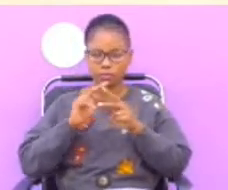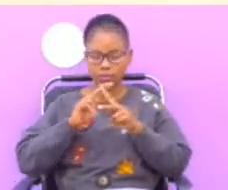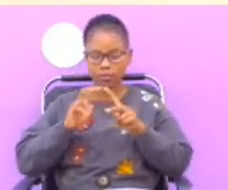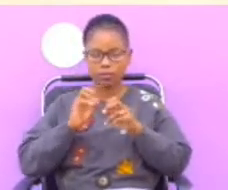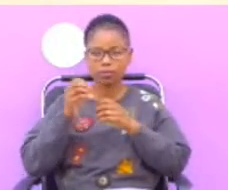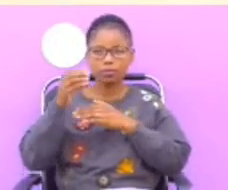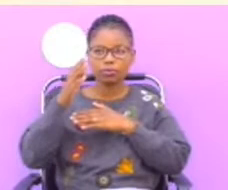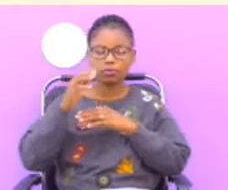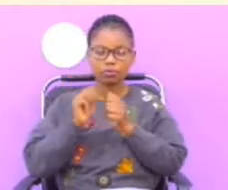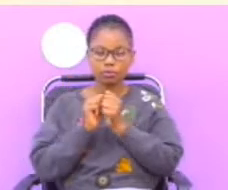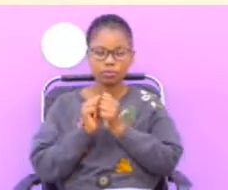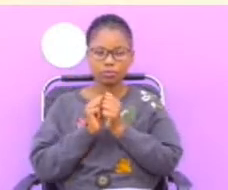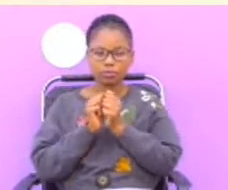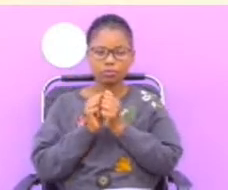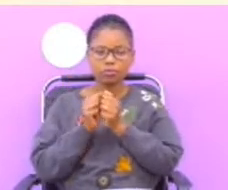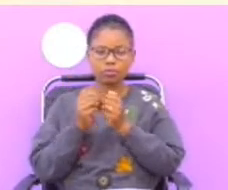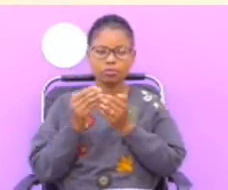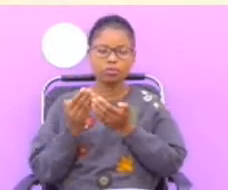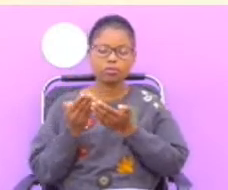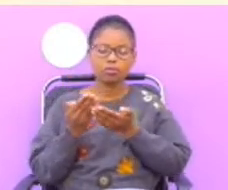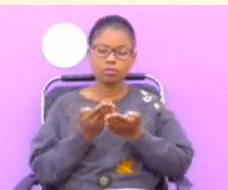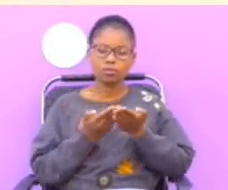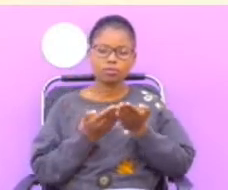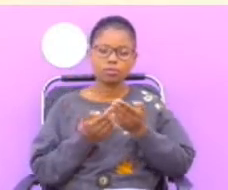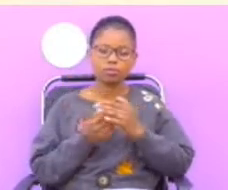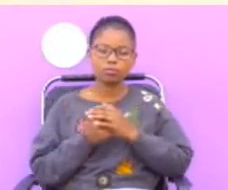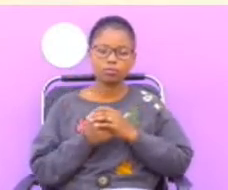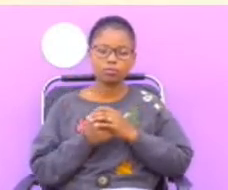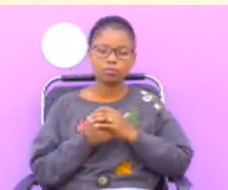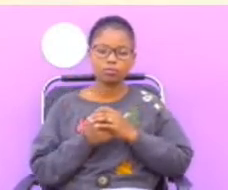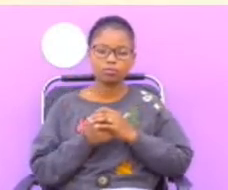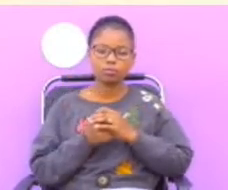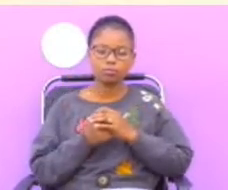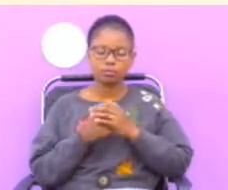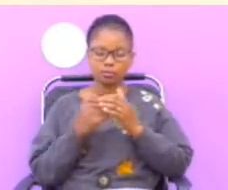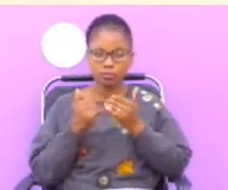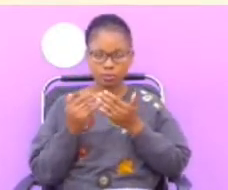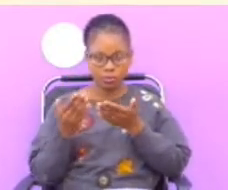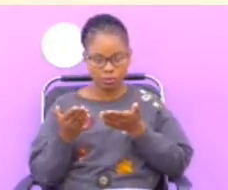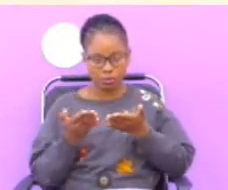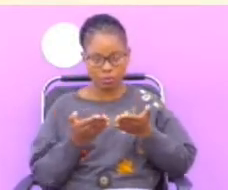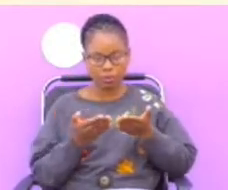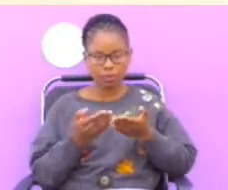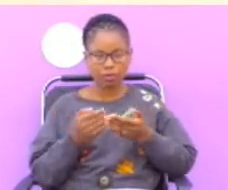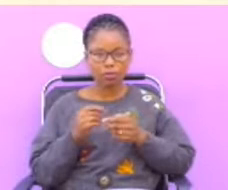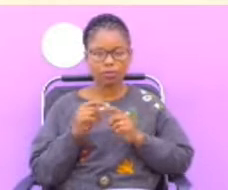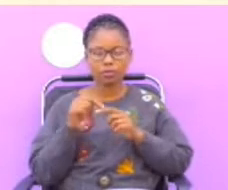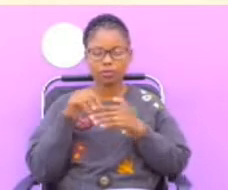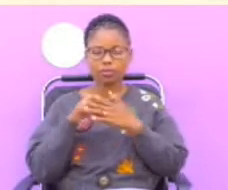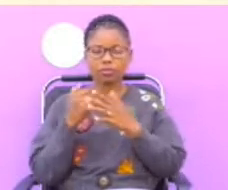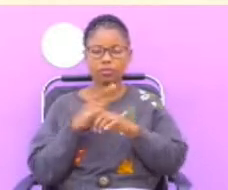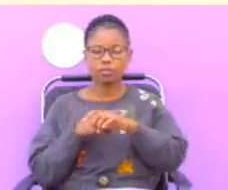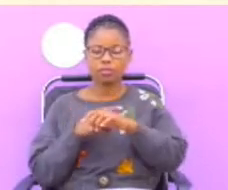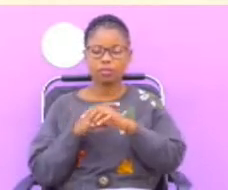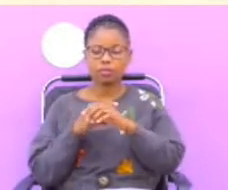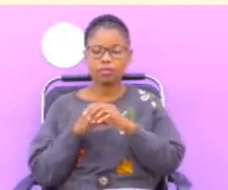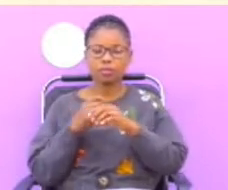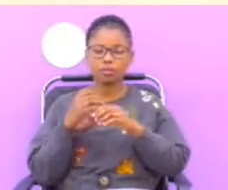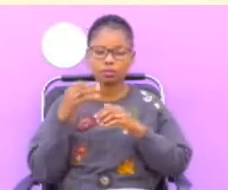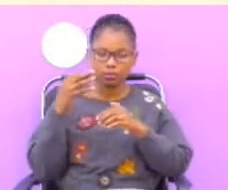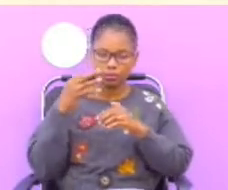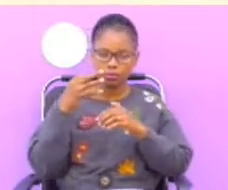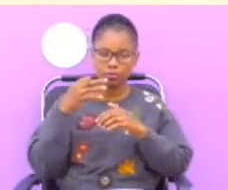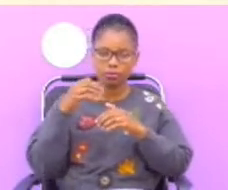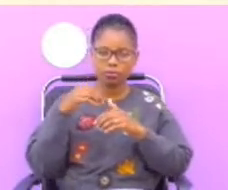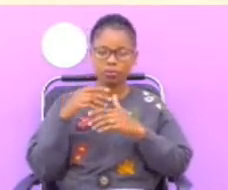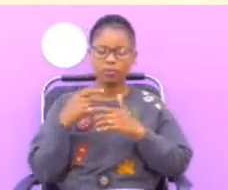ritu. Wi karibu sana thiini wa mahoaini ma rusi mahoaini sorry, wi karibu sana thiini wa utungata-ini